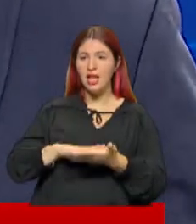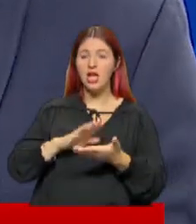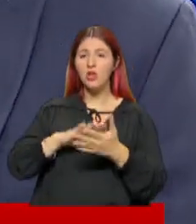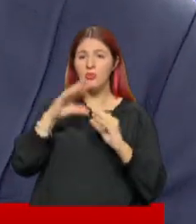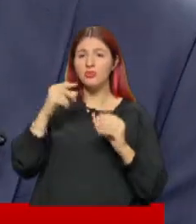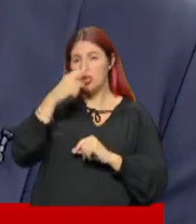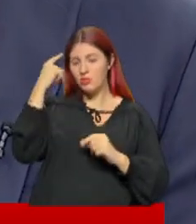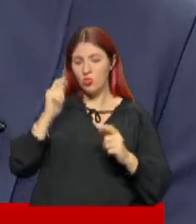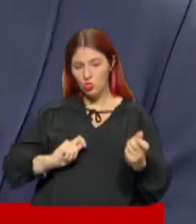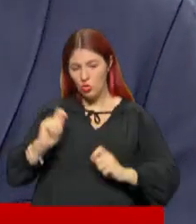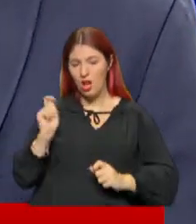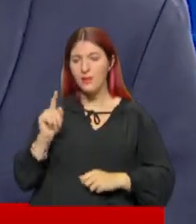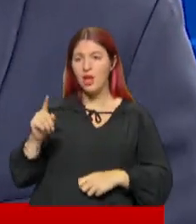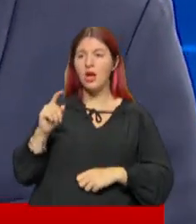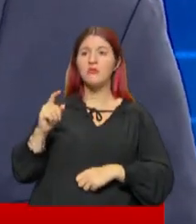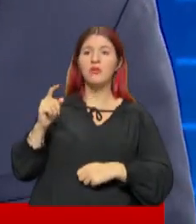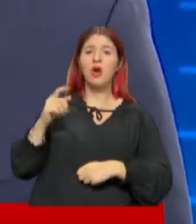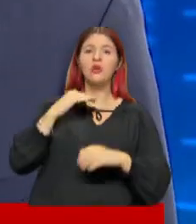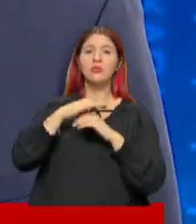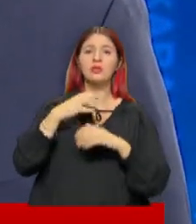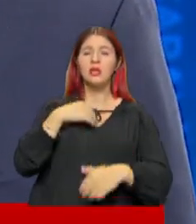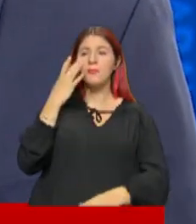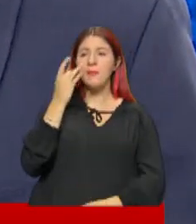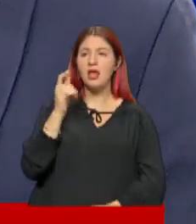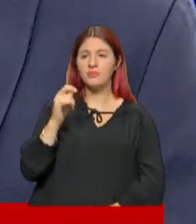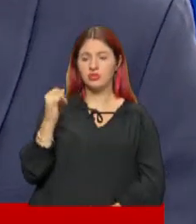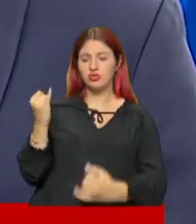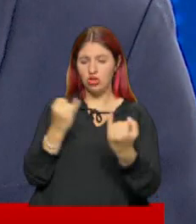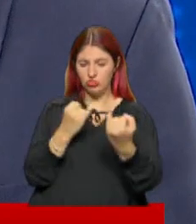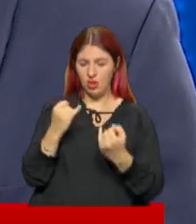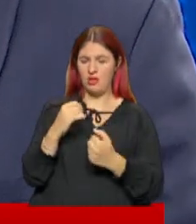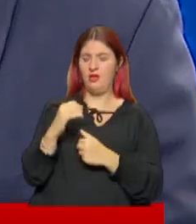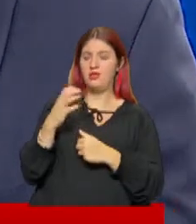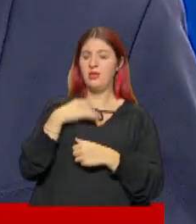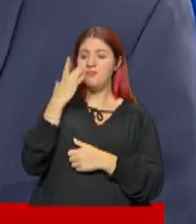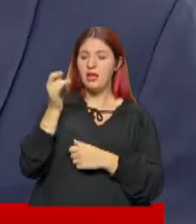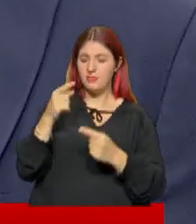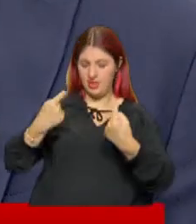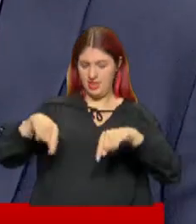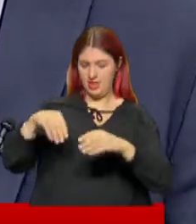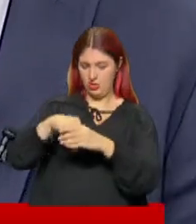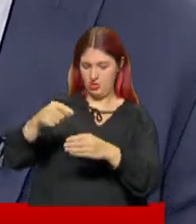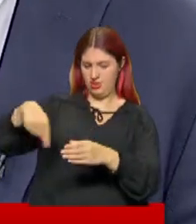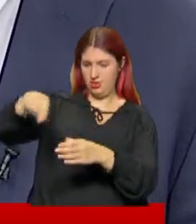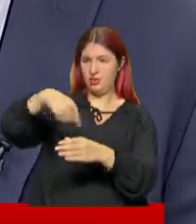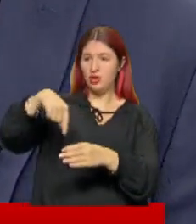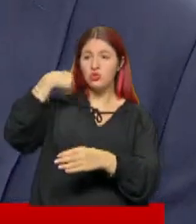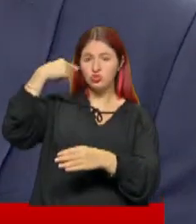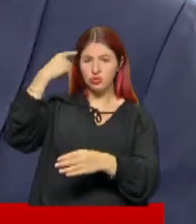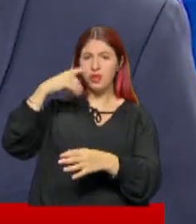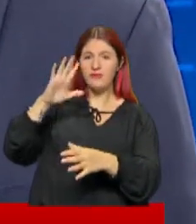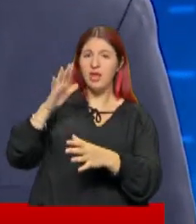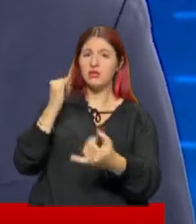bütün olanakları kullanarak toplumu kendi belirledikleri tartışmalara, kendi belirledikleri eksenin içerisinde düşünmeye,